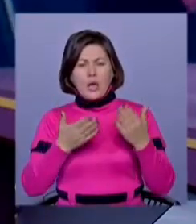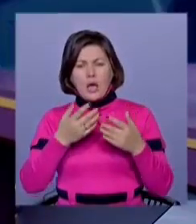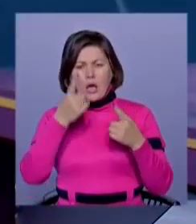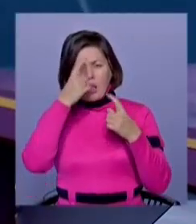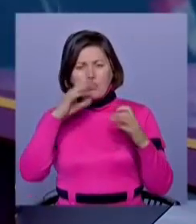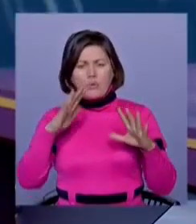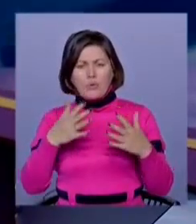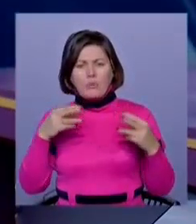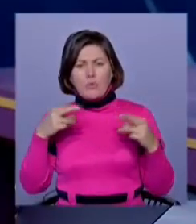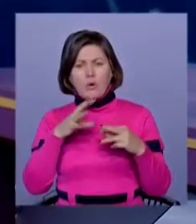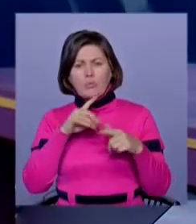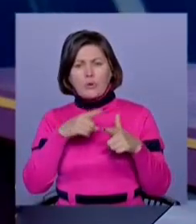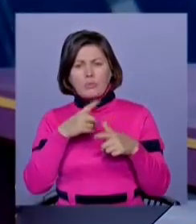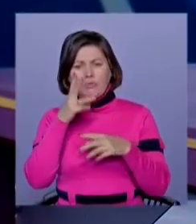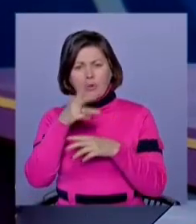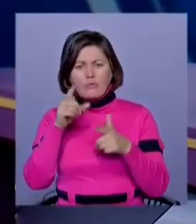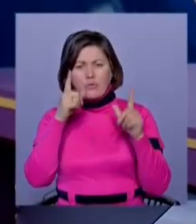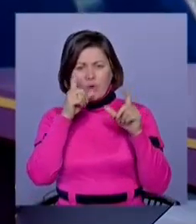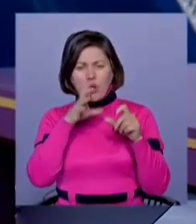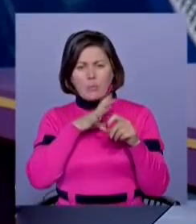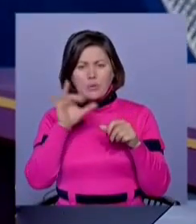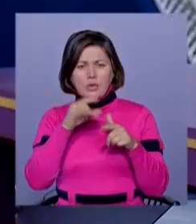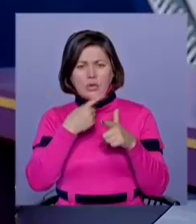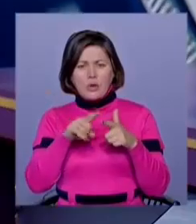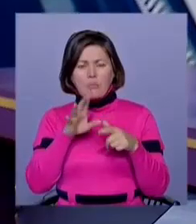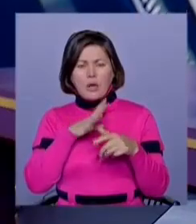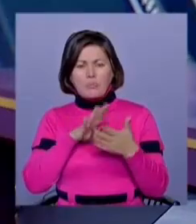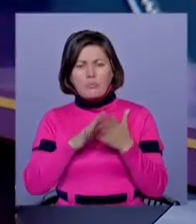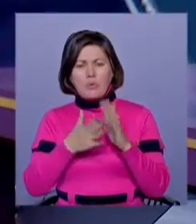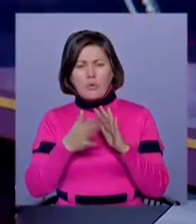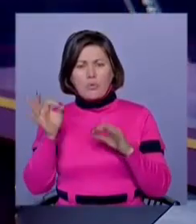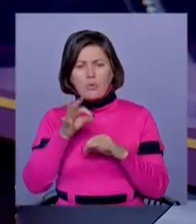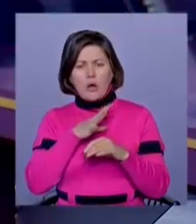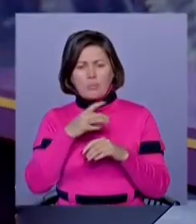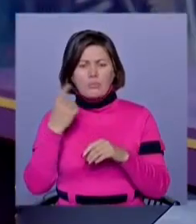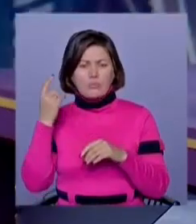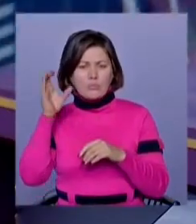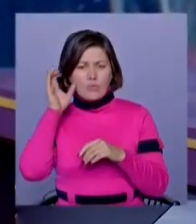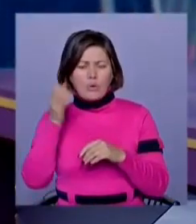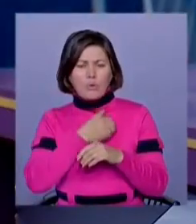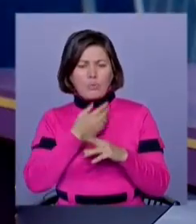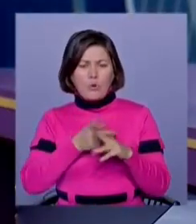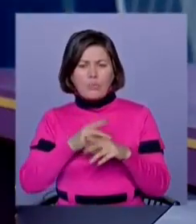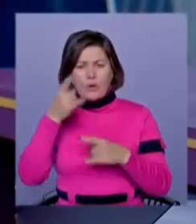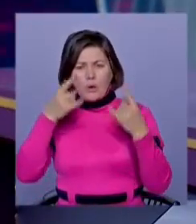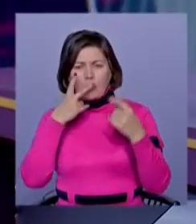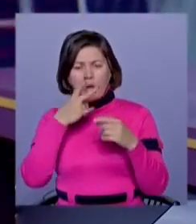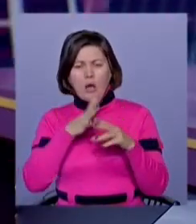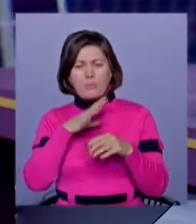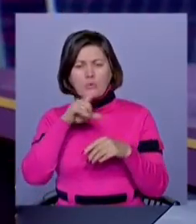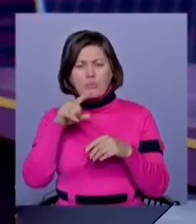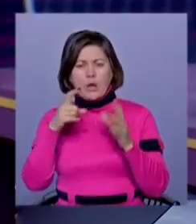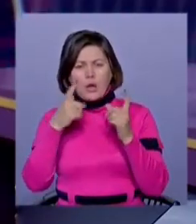да бір оқиғаның куәгері болып, видеоға не фотоға сүрсеңіз, не болмаса жағдай жайттар жөнінде құлағдар етіңіз келсе, экранда көрсетілген